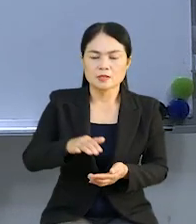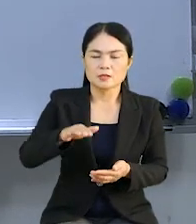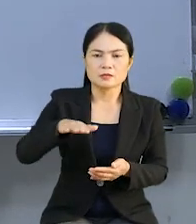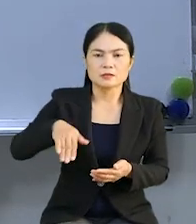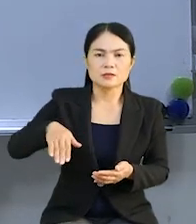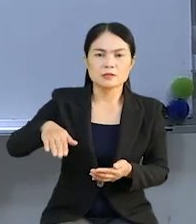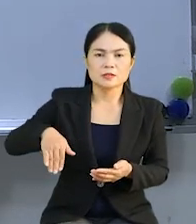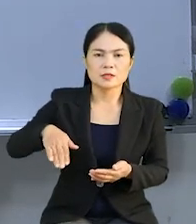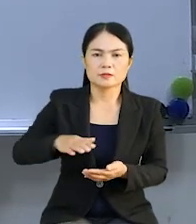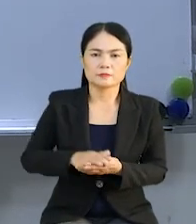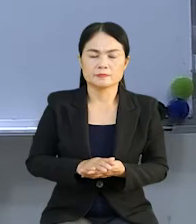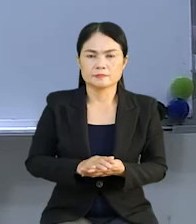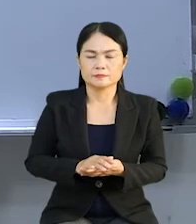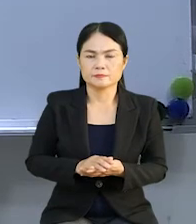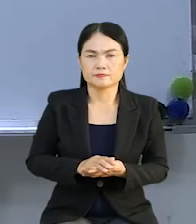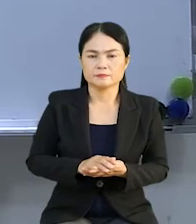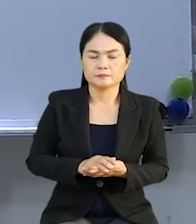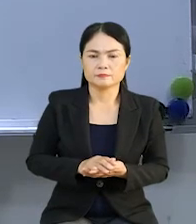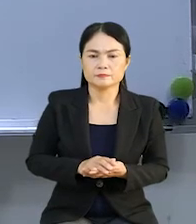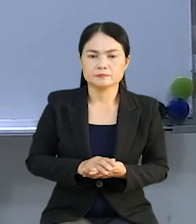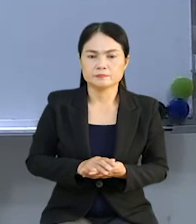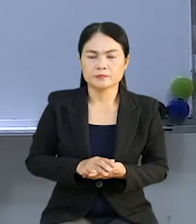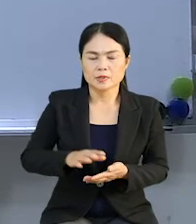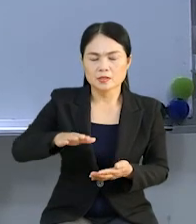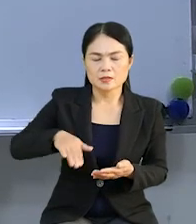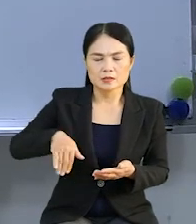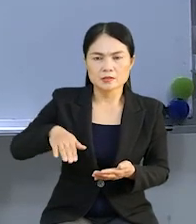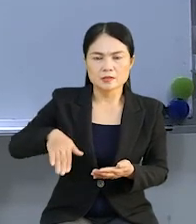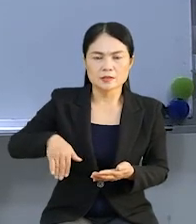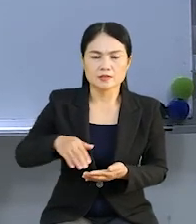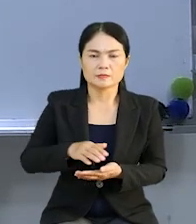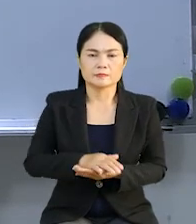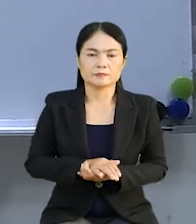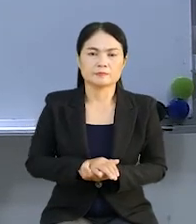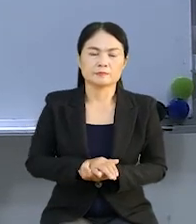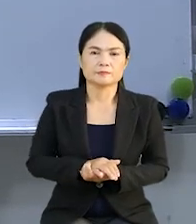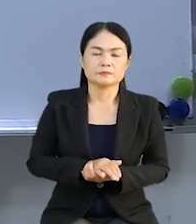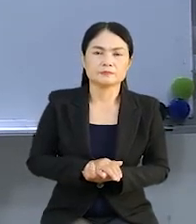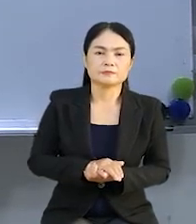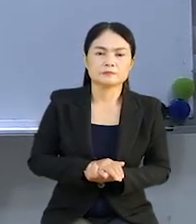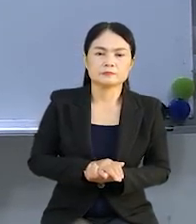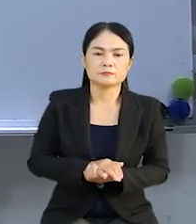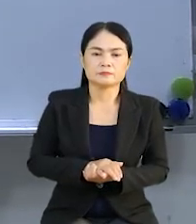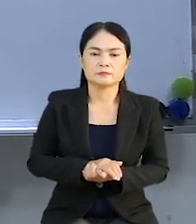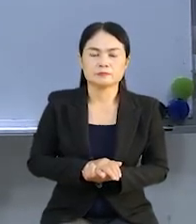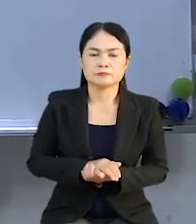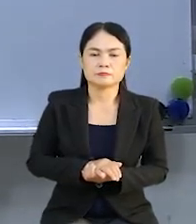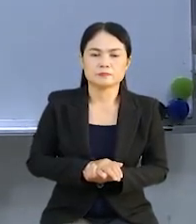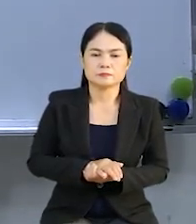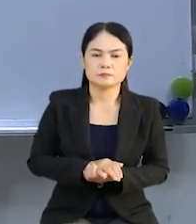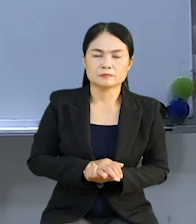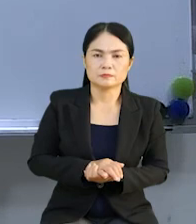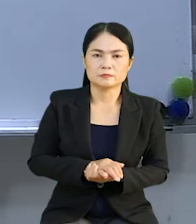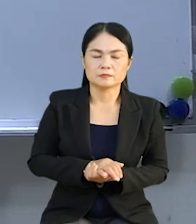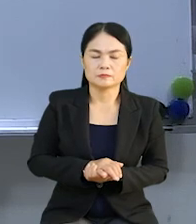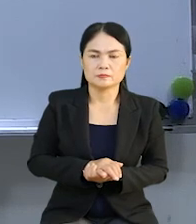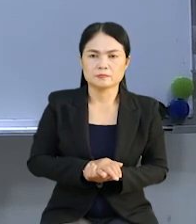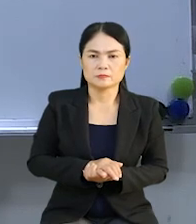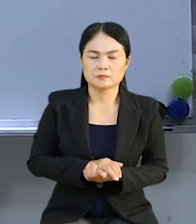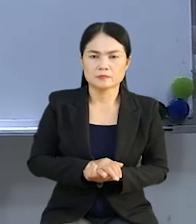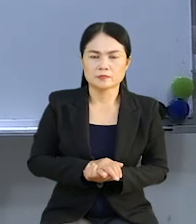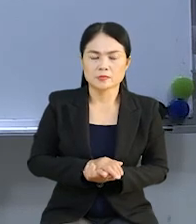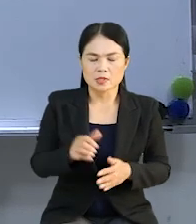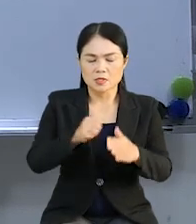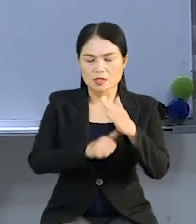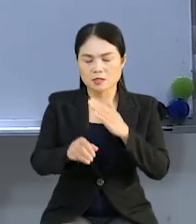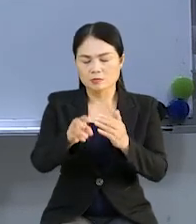บ่าก็ยืดยาวไปฉับรหัสล่างนะฉับบันทึกล่างจังฉับรหัสตัวนั้นยืดยาวได้ไล่เปียกราม